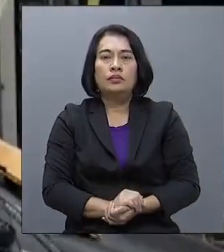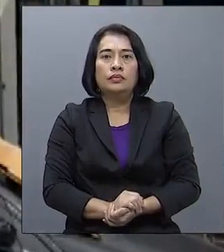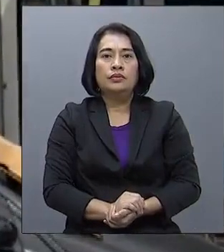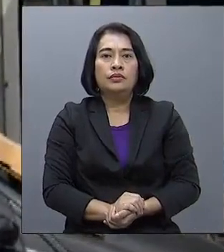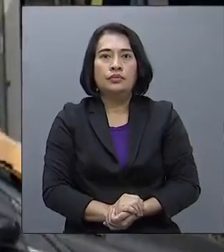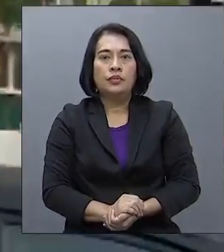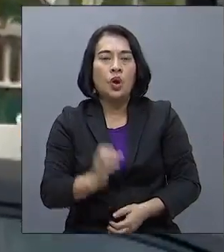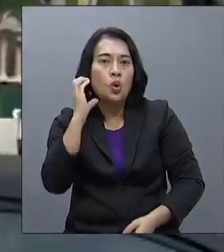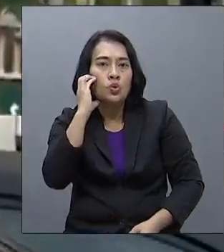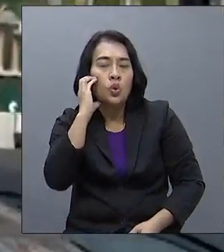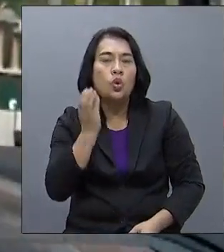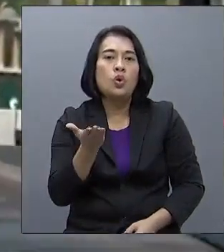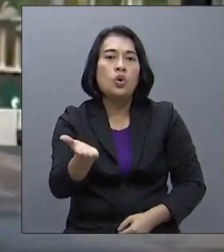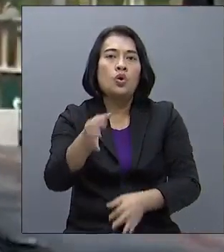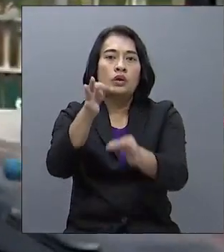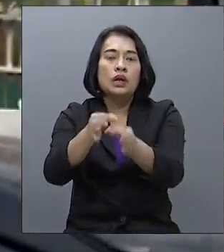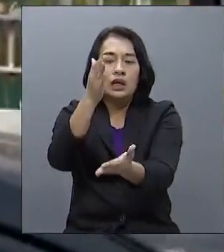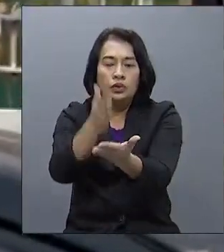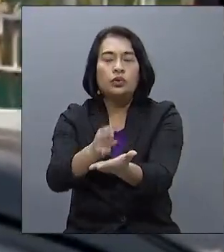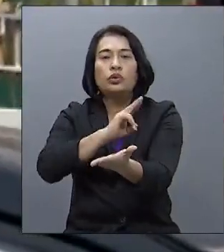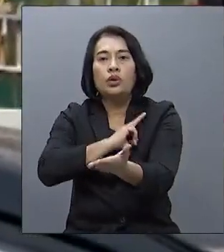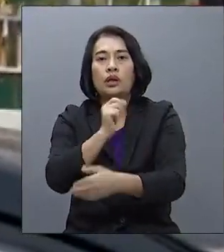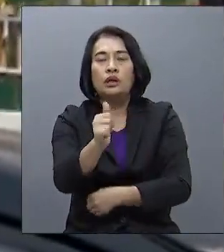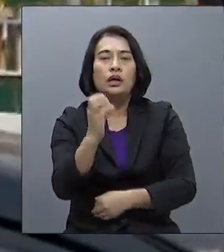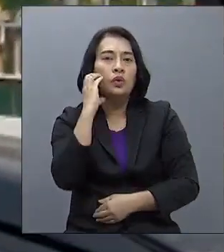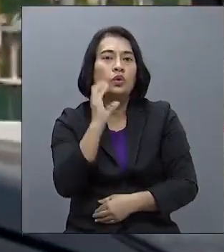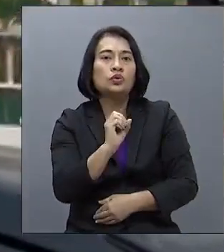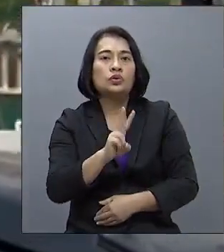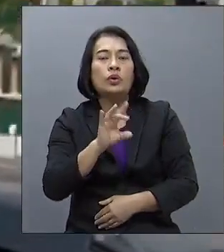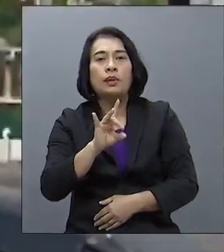สามารถโทรศัพท์ขออายัดบัญชีได้ด้วยตัวเองหมายเลข